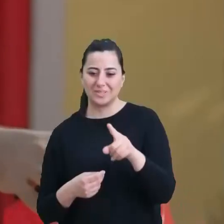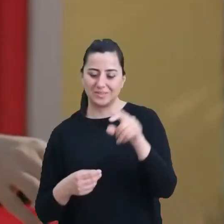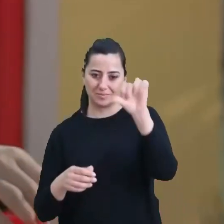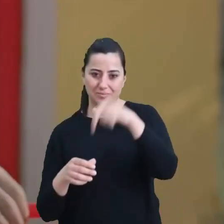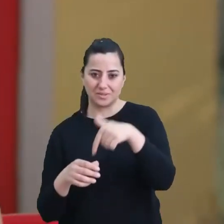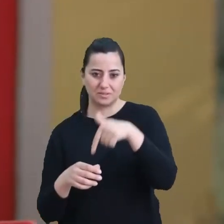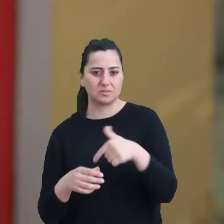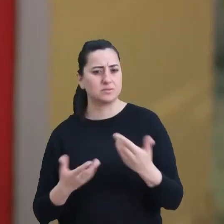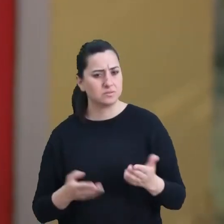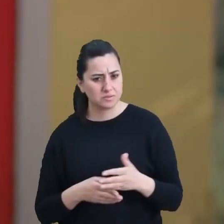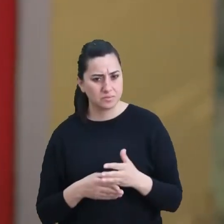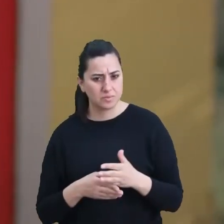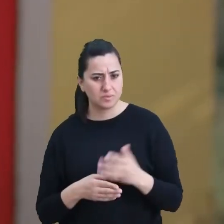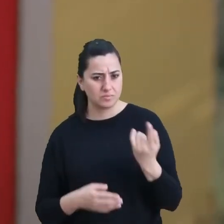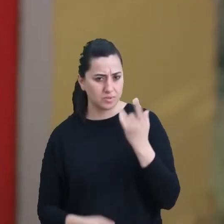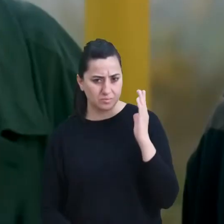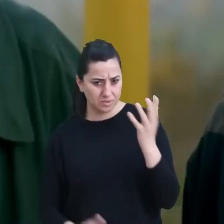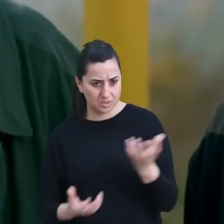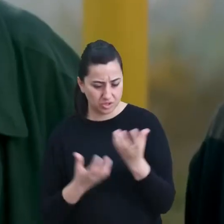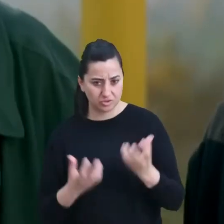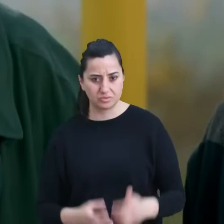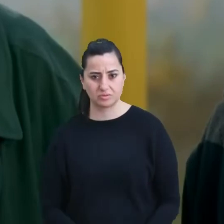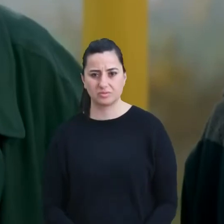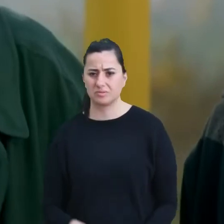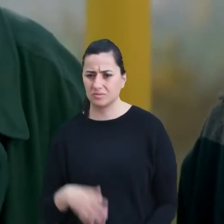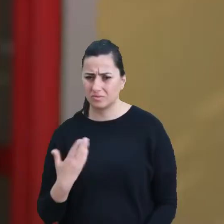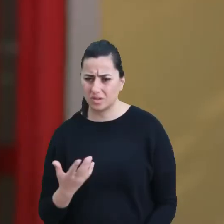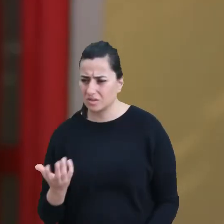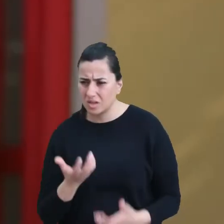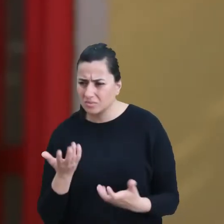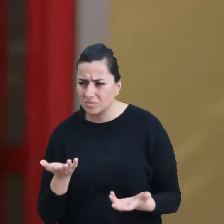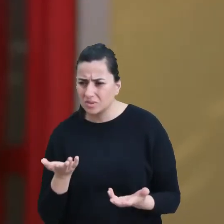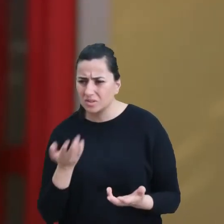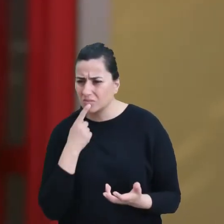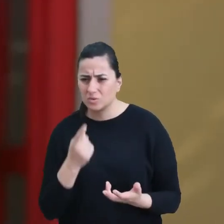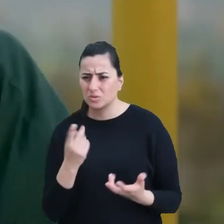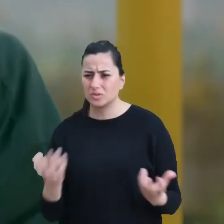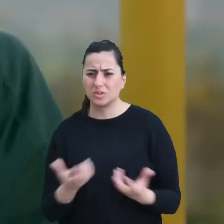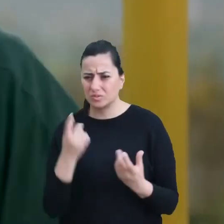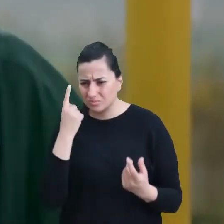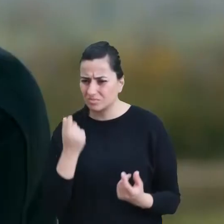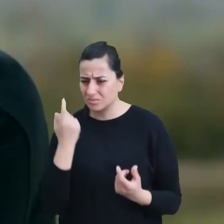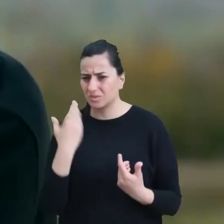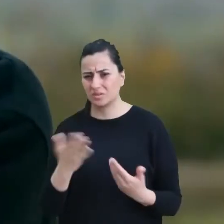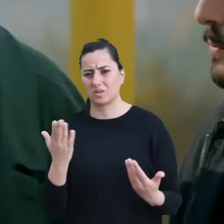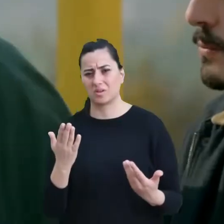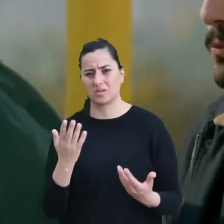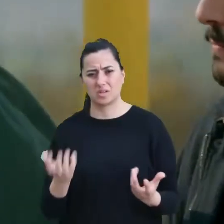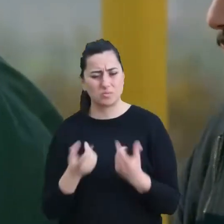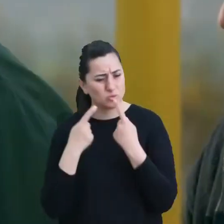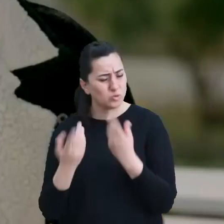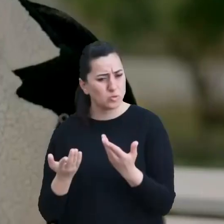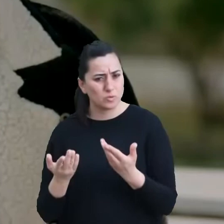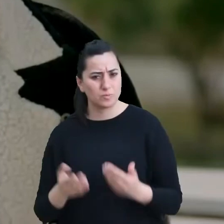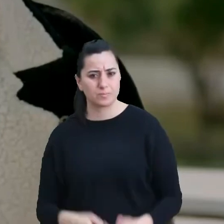mı? Hayırdır lan? Bir yeri mi yakacaksınız? Ne? Ne yakması ya? Nereye yakacağımıştı bizi arkadaş ha? Ne yakması deyip